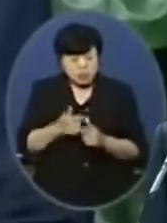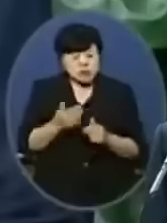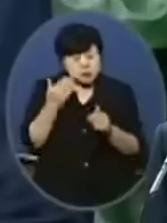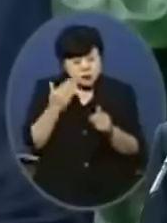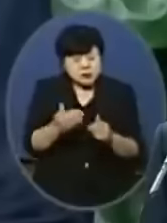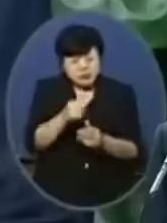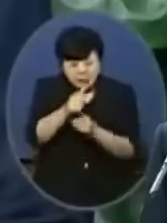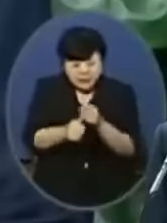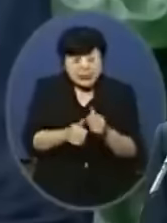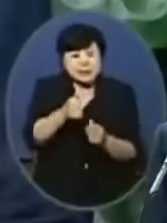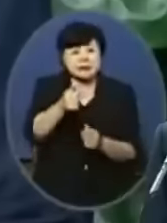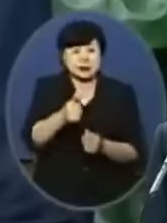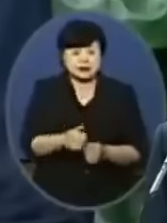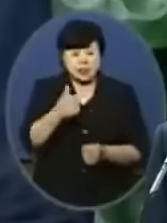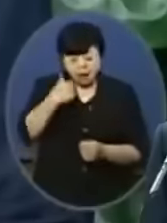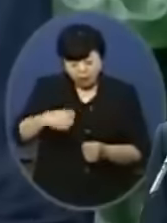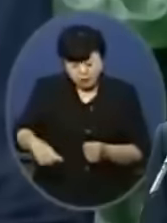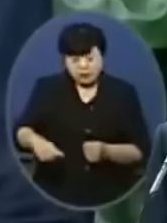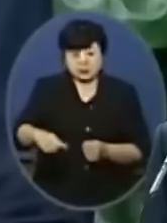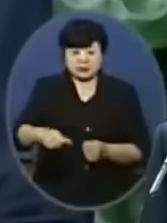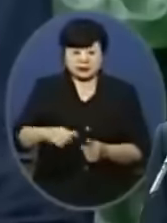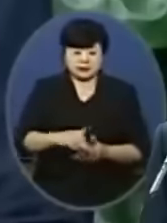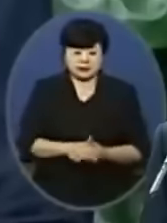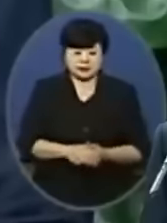예수님은 하나님이요 하나님 아들로서